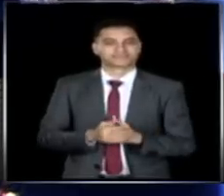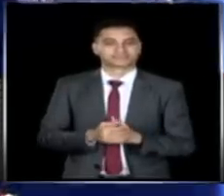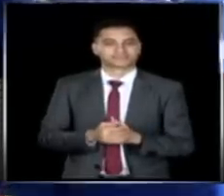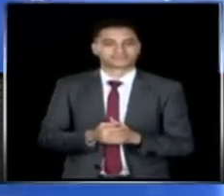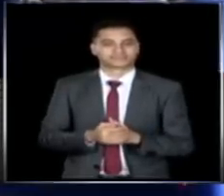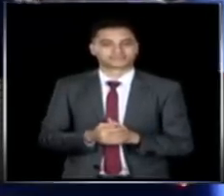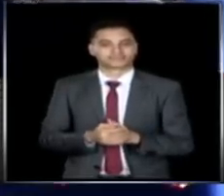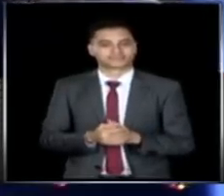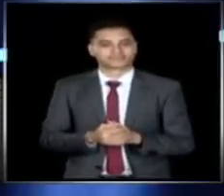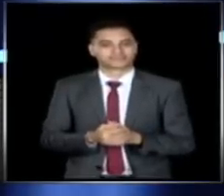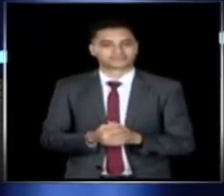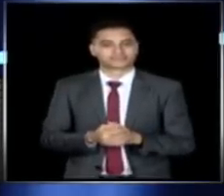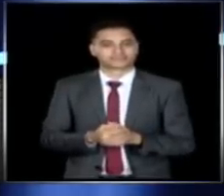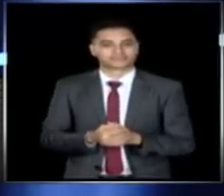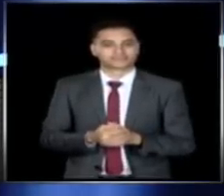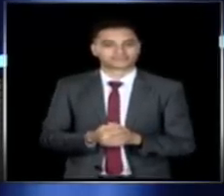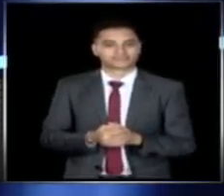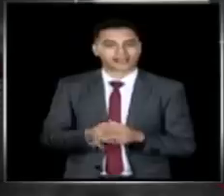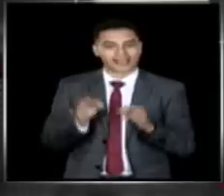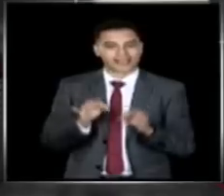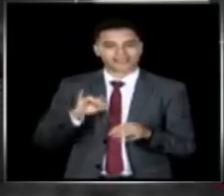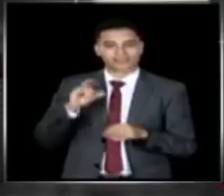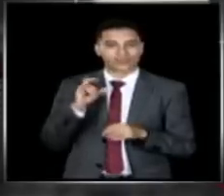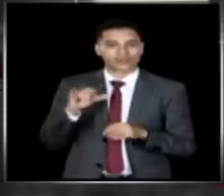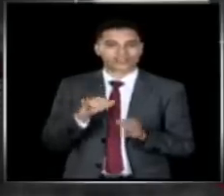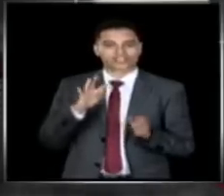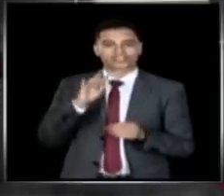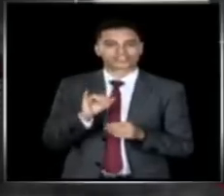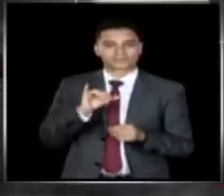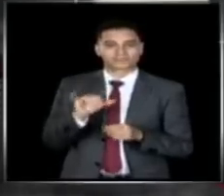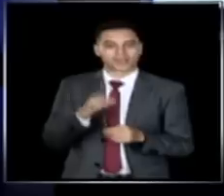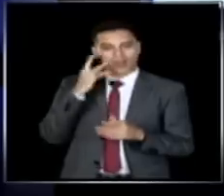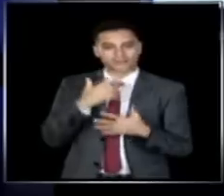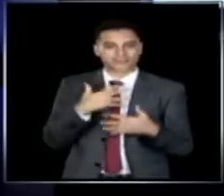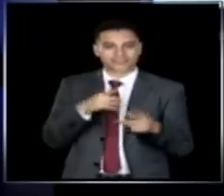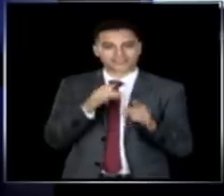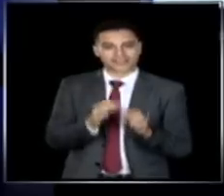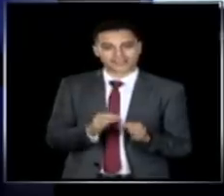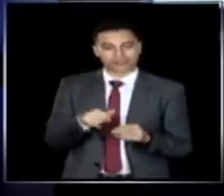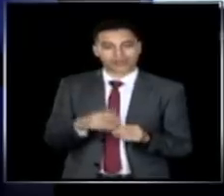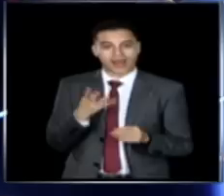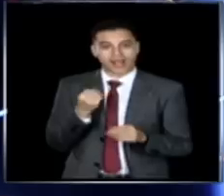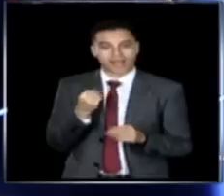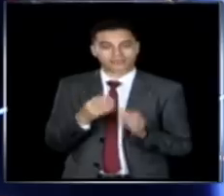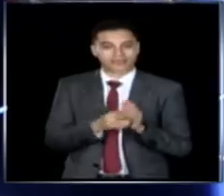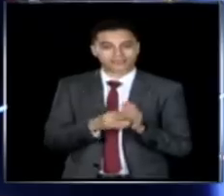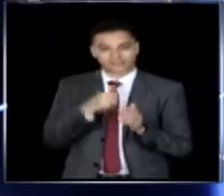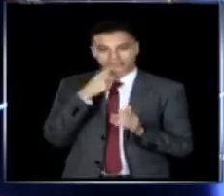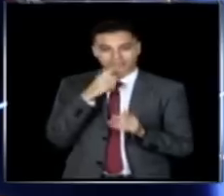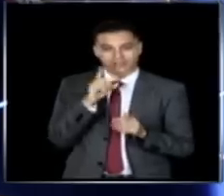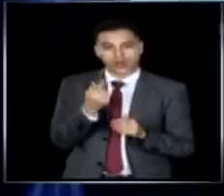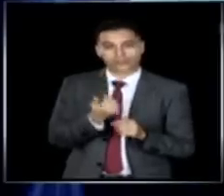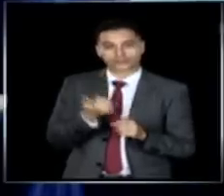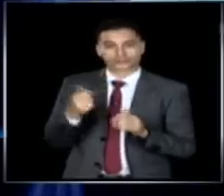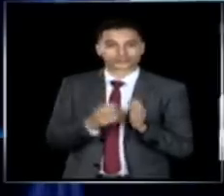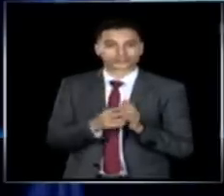وأكيد أكيد منى الشيمي هتنبسط منك جد. نتيجة اتغيرت. 40 جامعة اسكندرية،